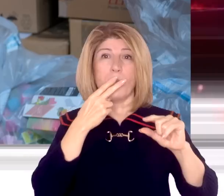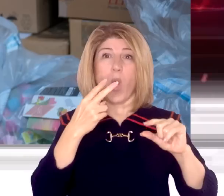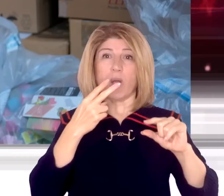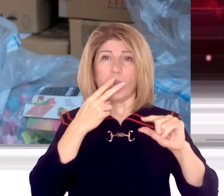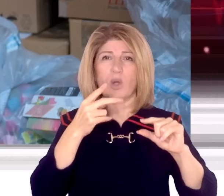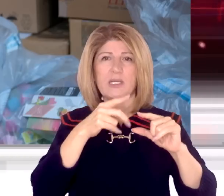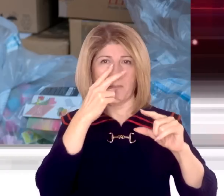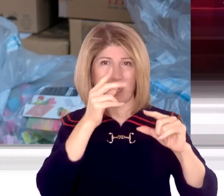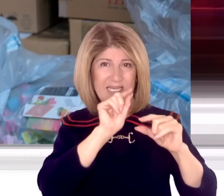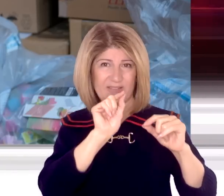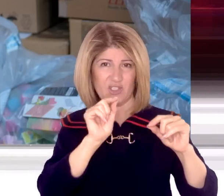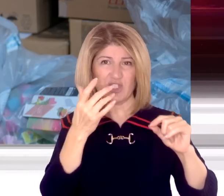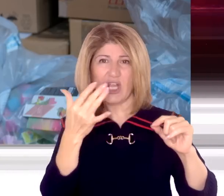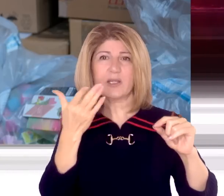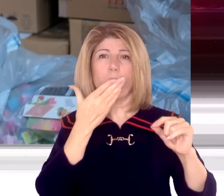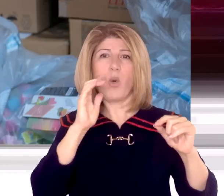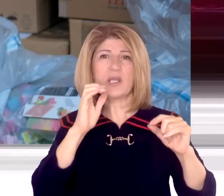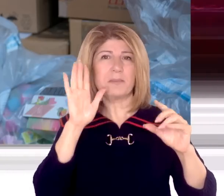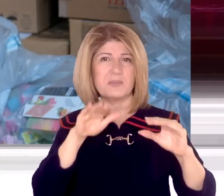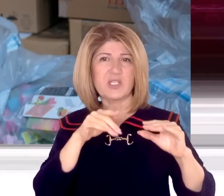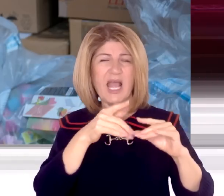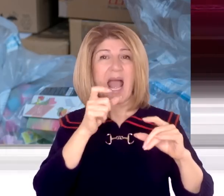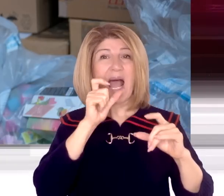تعداد پک‌هایی که میتونید بهش بزنید رو معمولاً